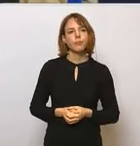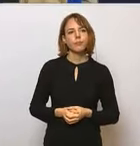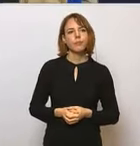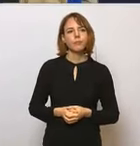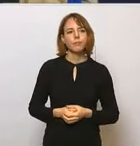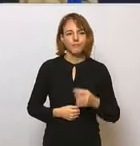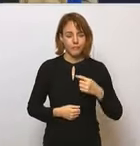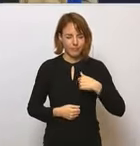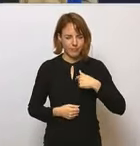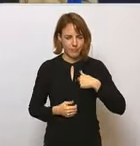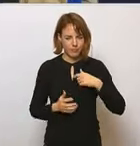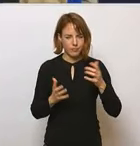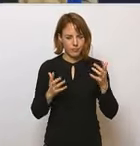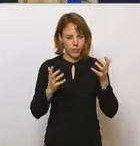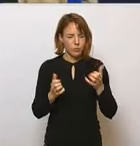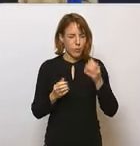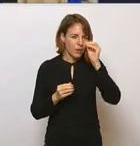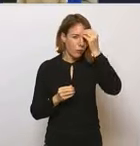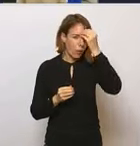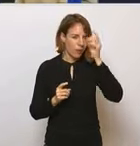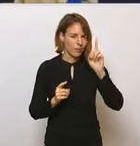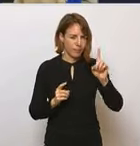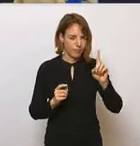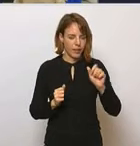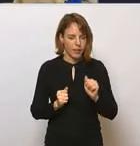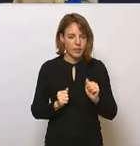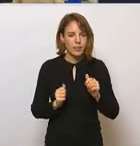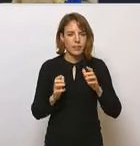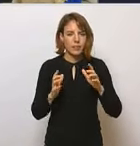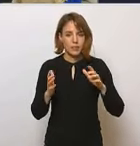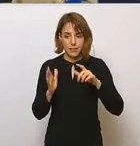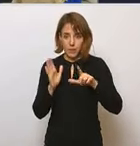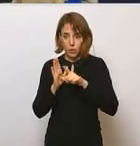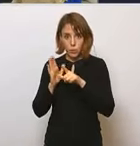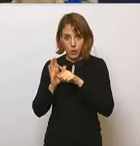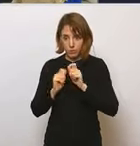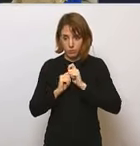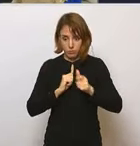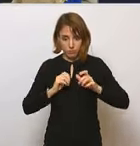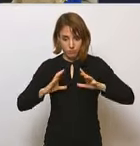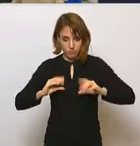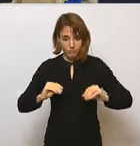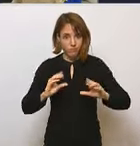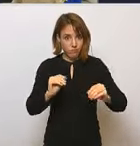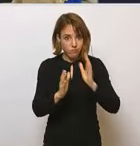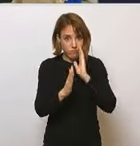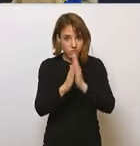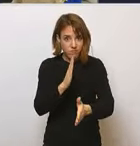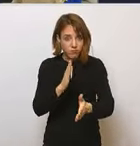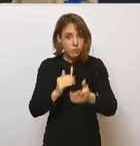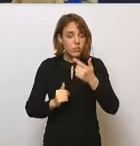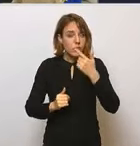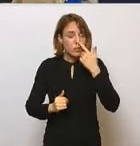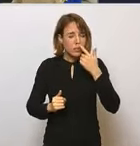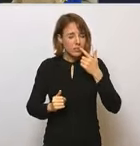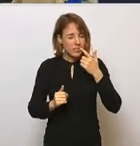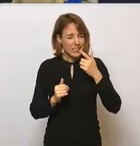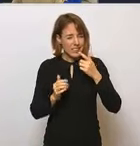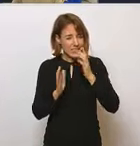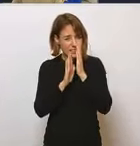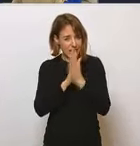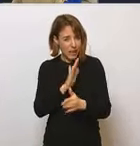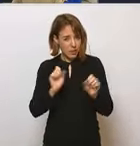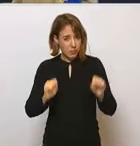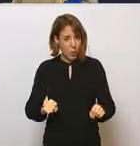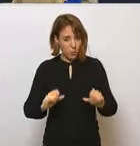J'ai plus de questions sur la question de l'application directe de la loi. Est-ce que vous pensez vraiment que la loi est directement applicable, ou